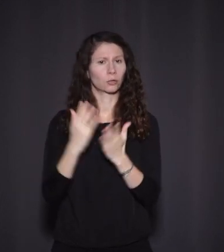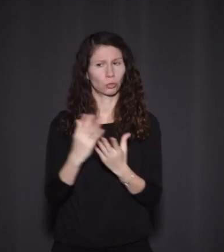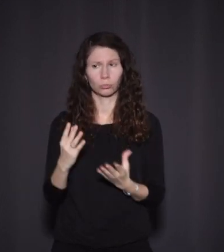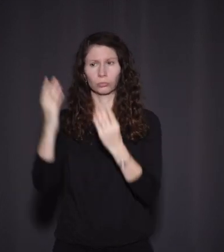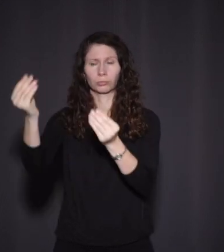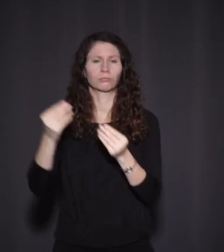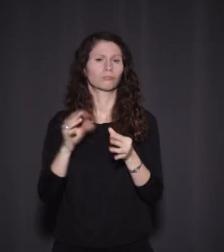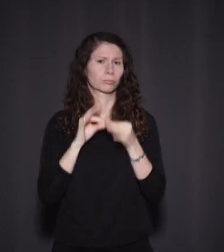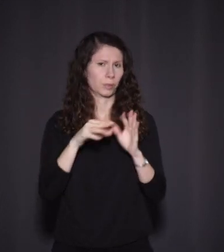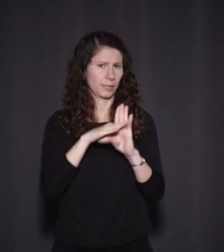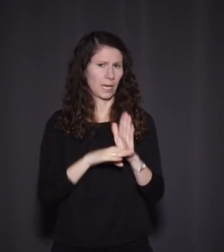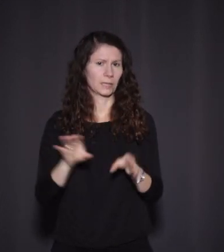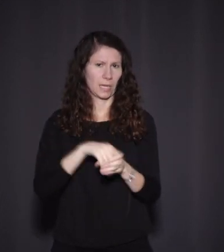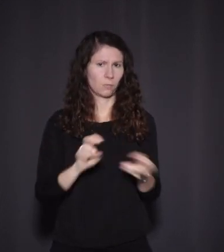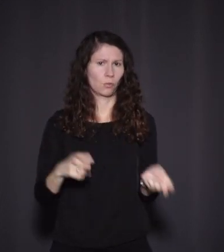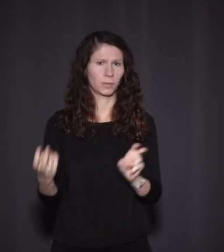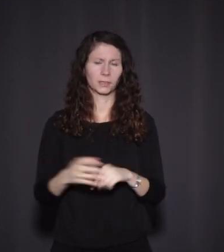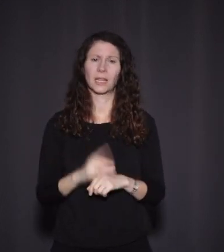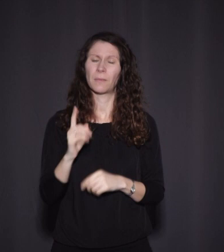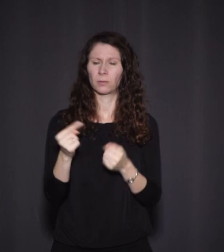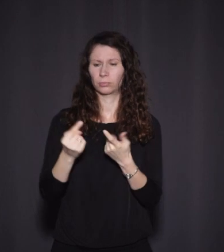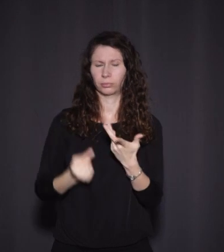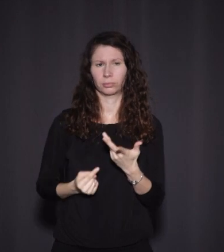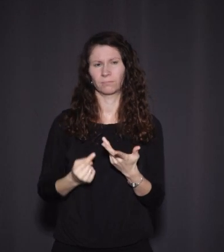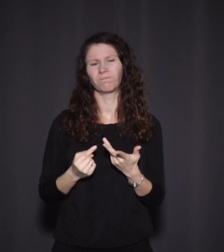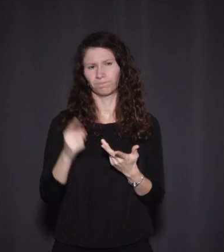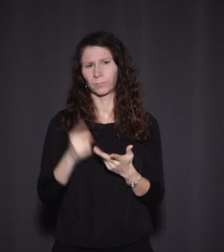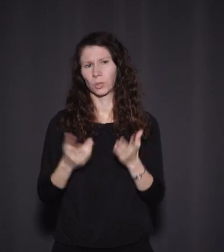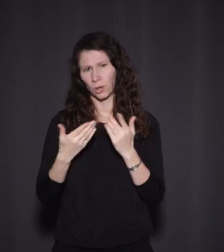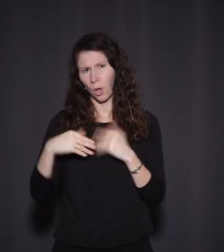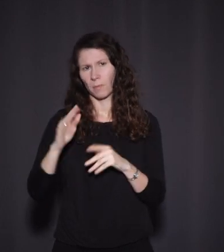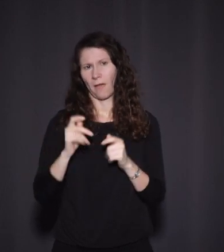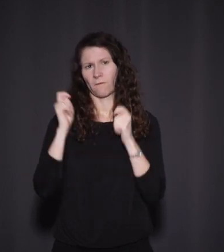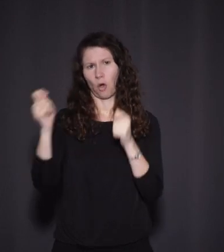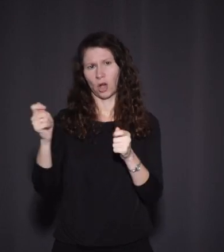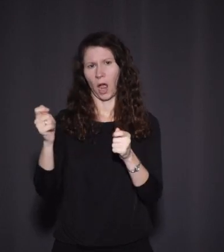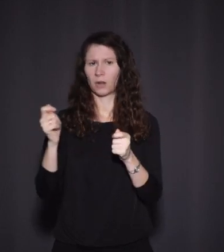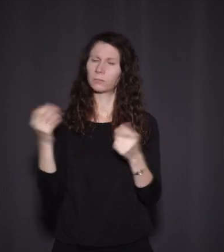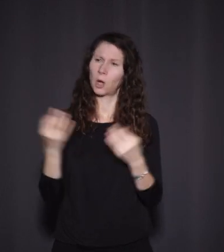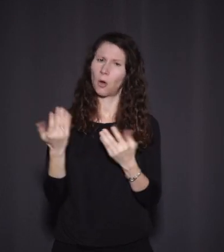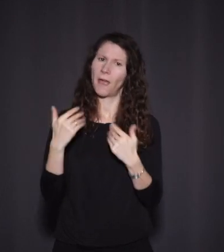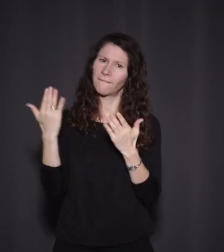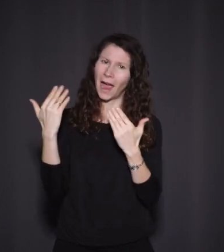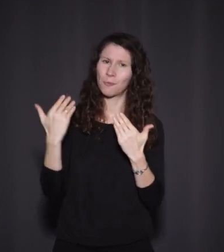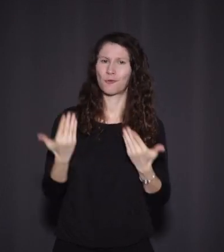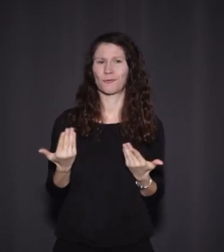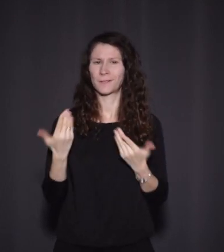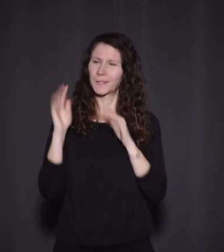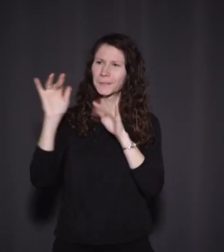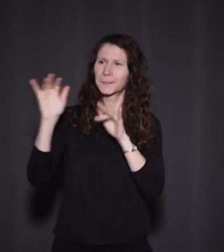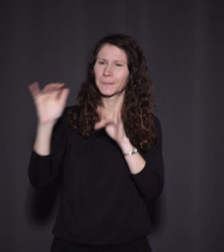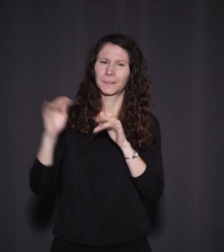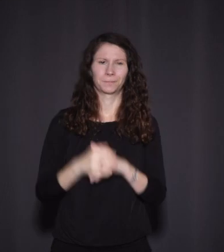umgesetzt worden. Für manches müssen wir noch weitere Vorschläge, noch müssen wir noch werben. Und wir